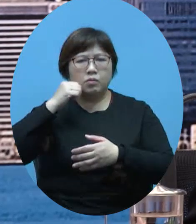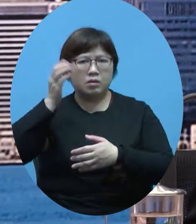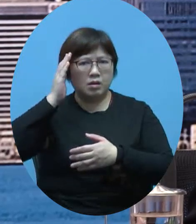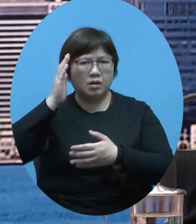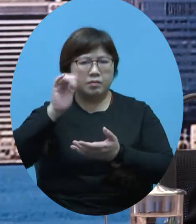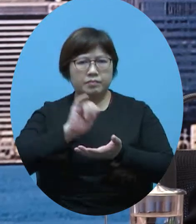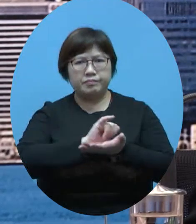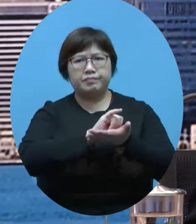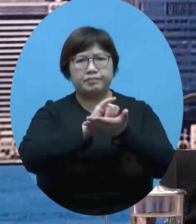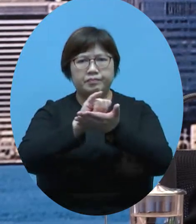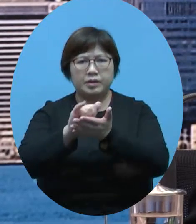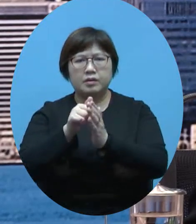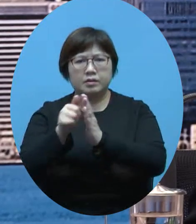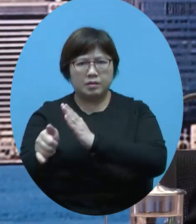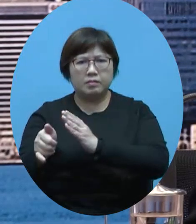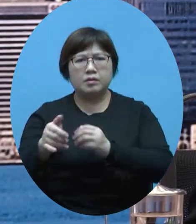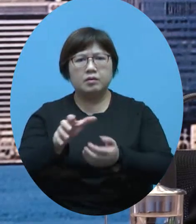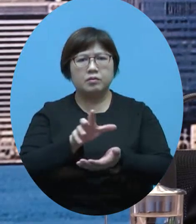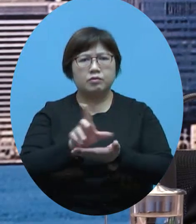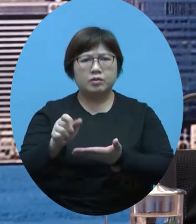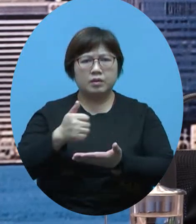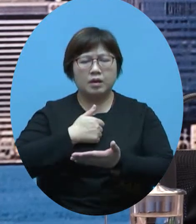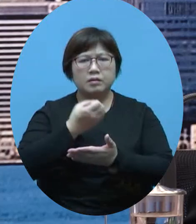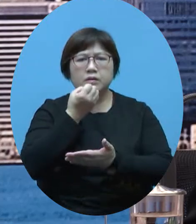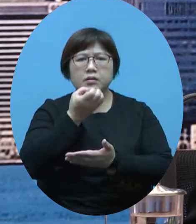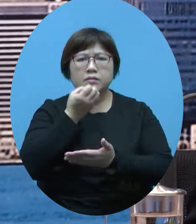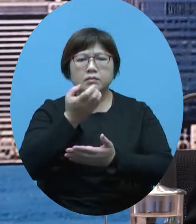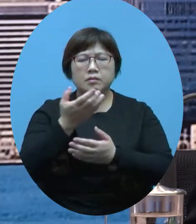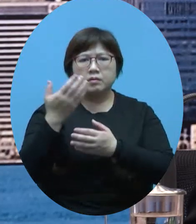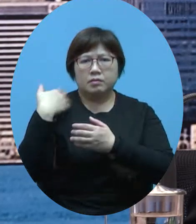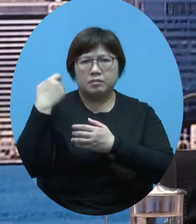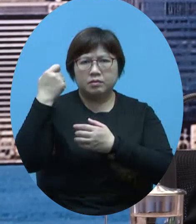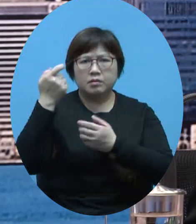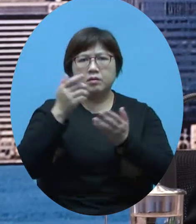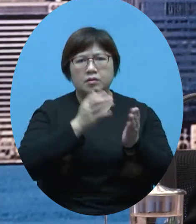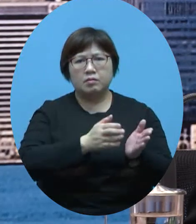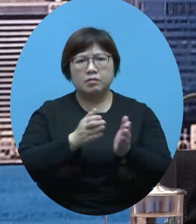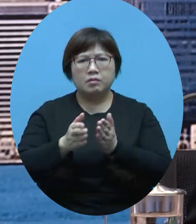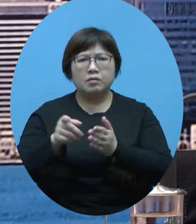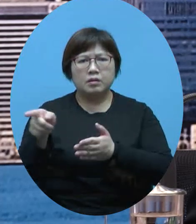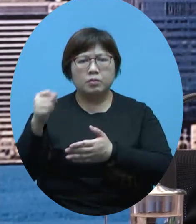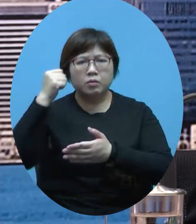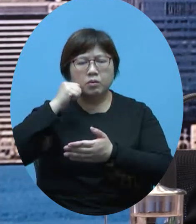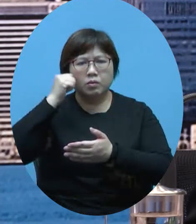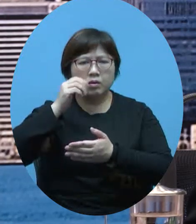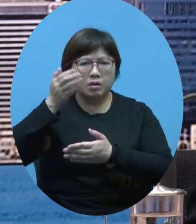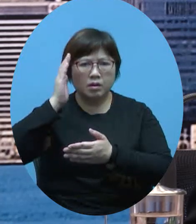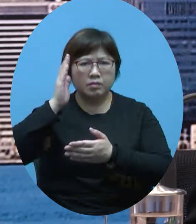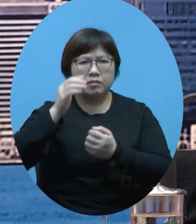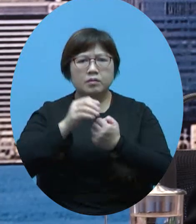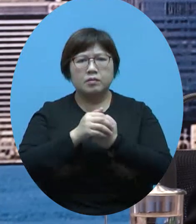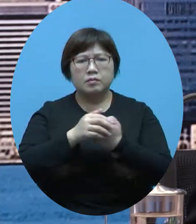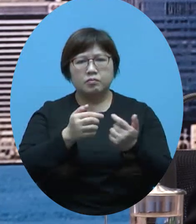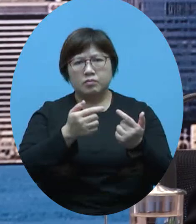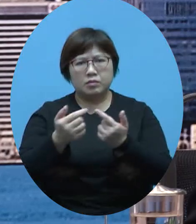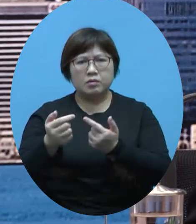咁但係咧，基於我哋專家嘅意見啦，我哋喺之前咧都安排咗呢位伯伯咧繼續在